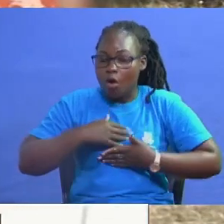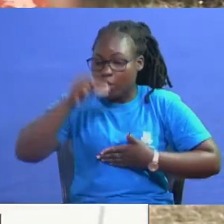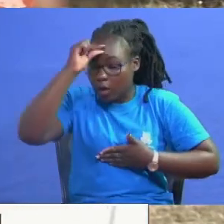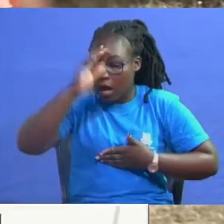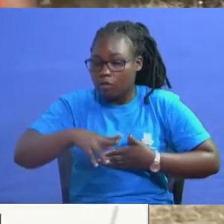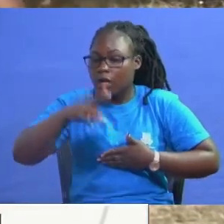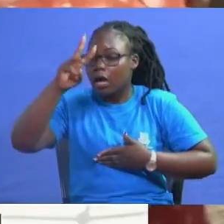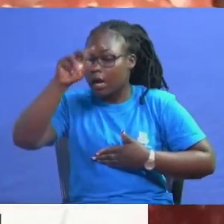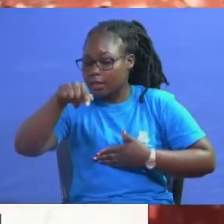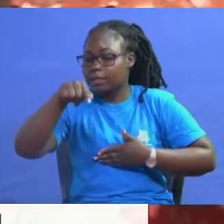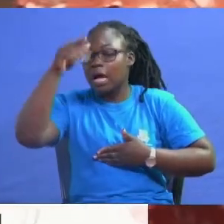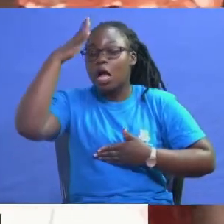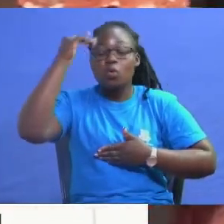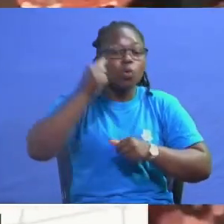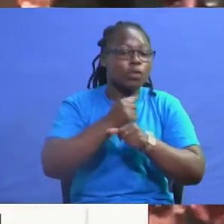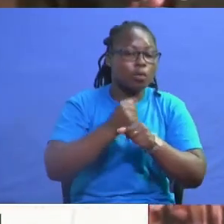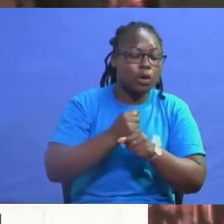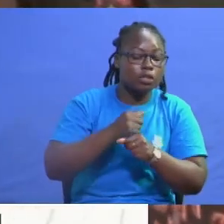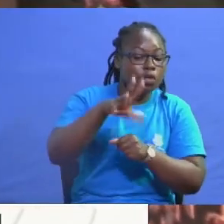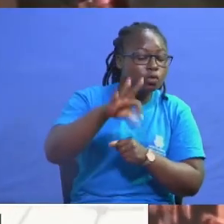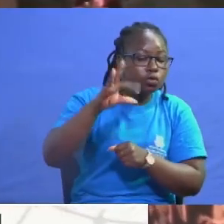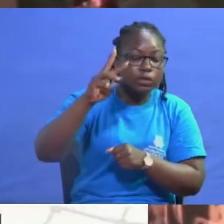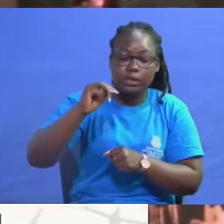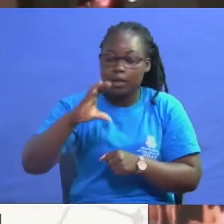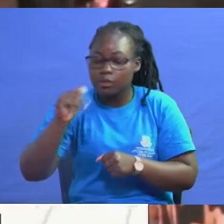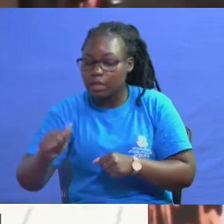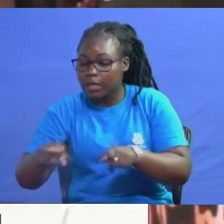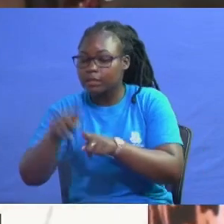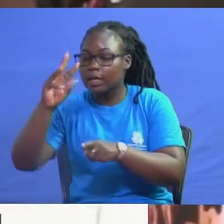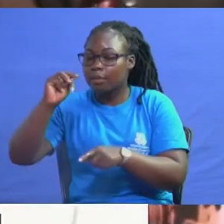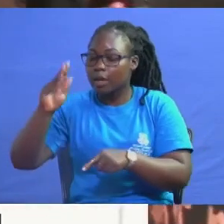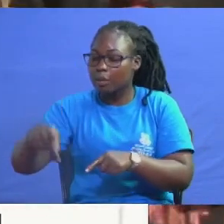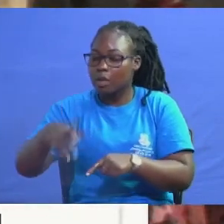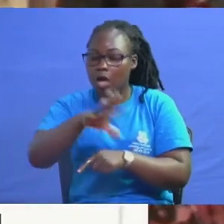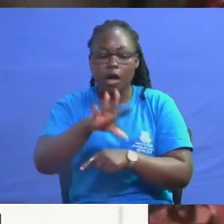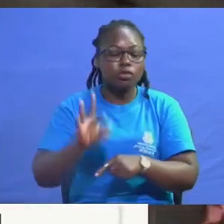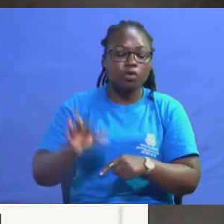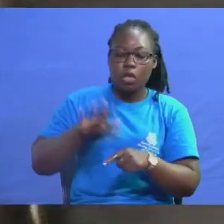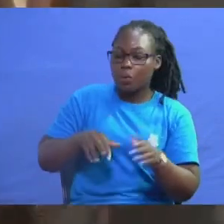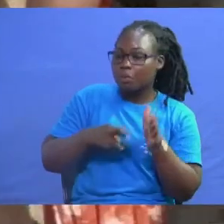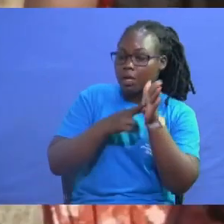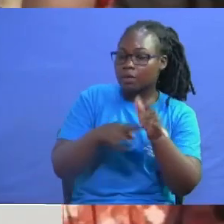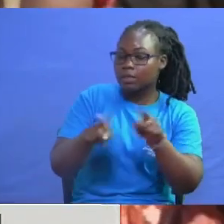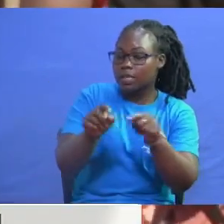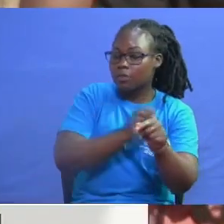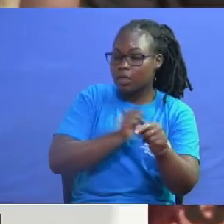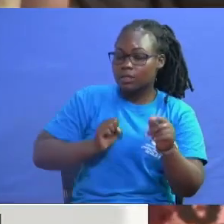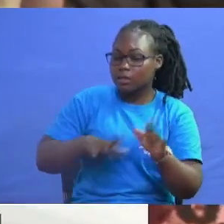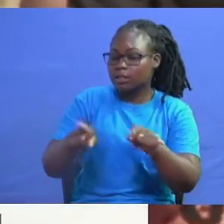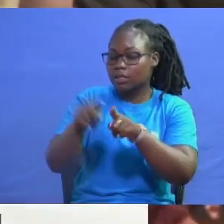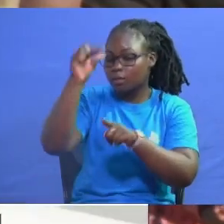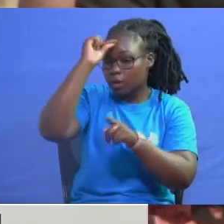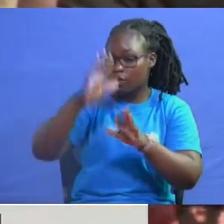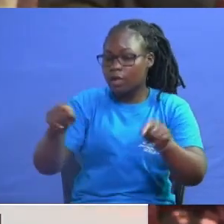anajua kasi yake. Simulichagua MCA, mukachagua MP. Mukachukua women rep, mukachukua senator, na governor,